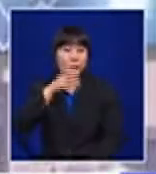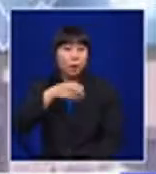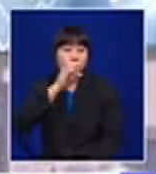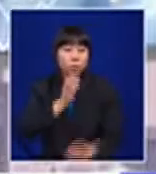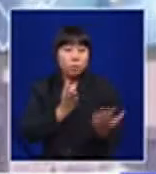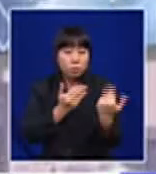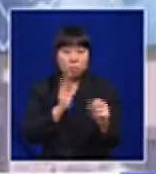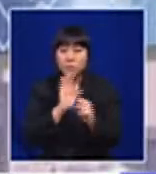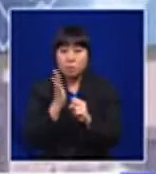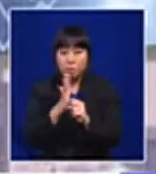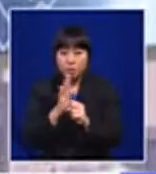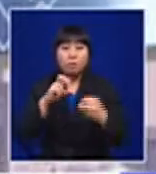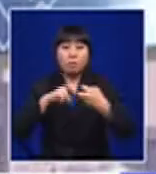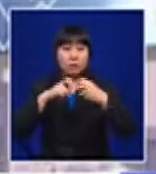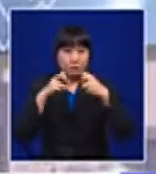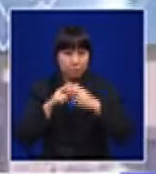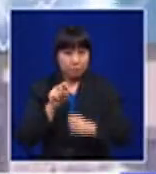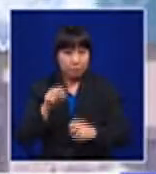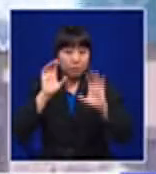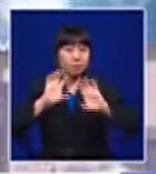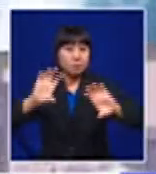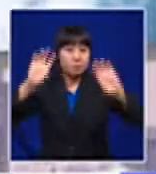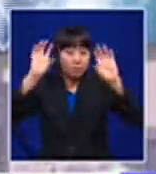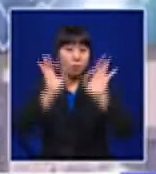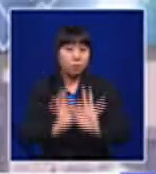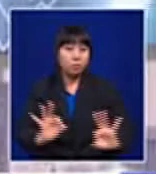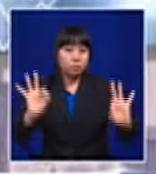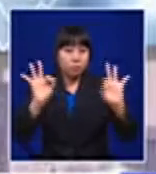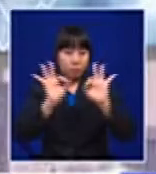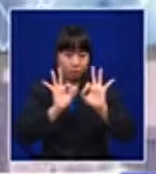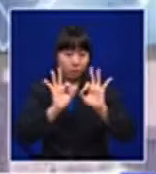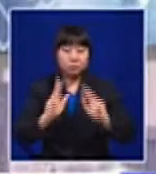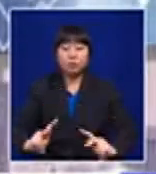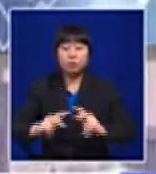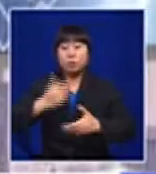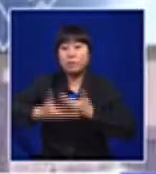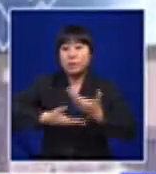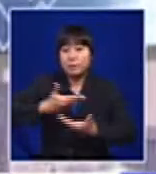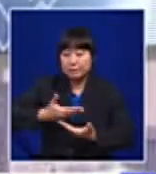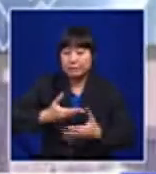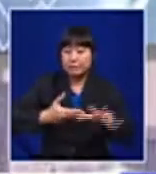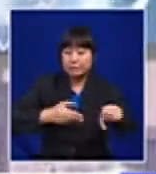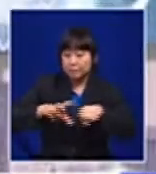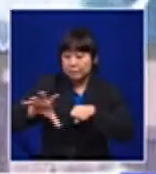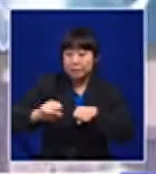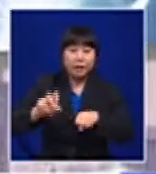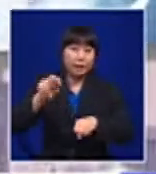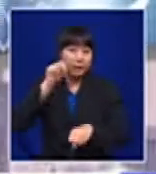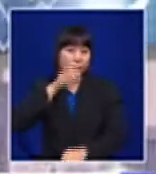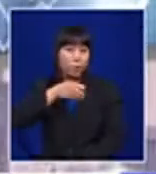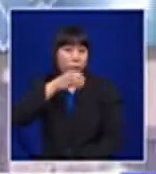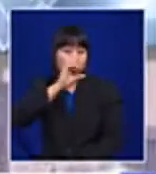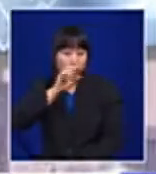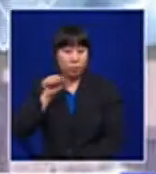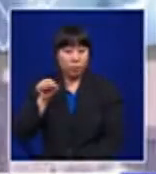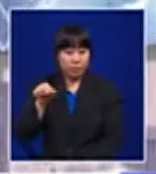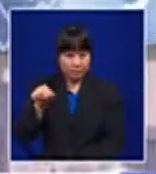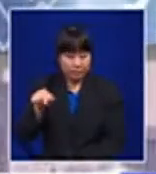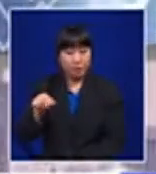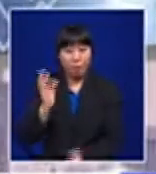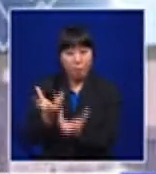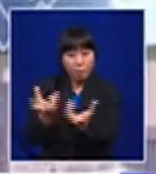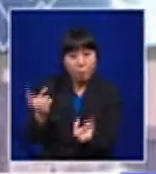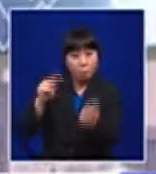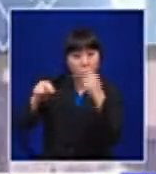ช้ก็ถือเป็นอีกหนึ่งปัญหาที่รัฐบาลให้ความสำคัญกระทรวงพาณิชย์จึงได้ดึงเอาน้ำดื่มซึ่งเป็นสินค้าควบคุมให้เข้าม